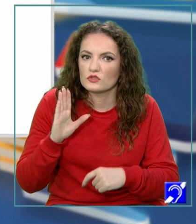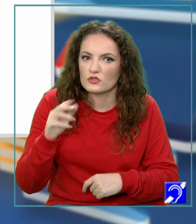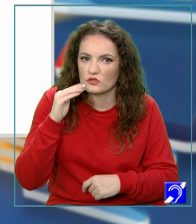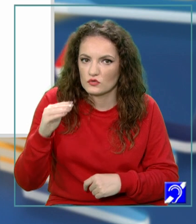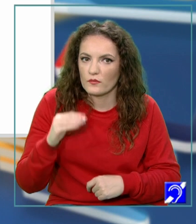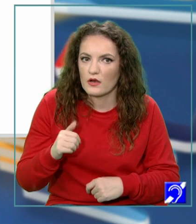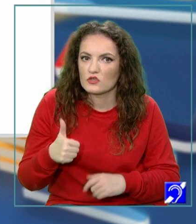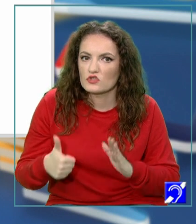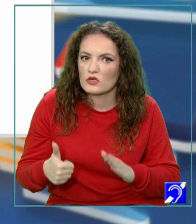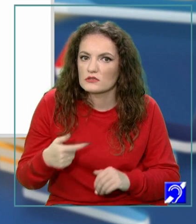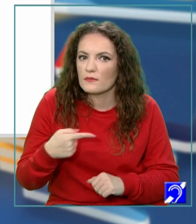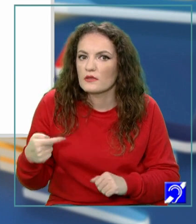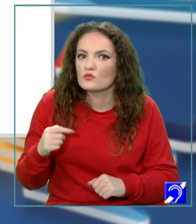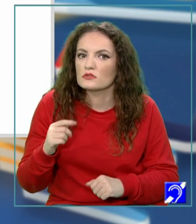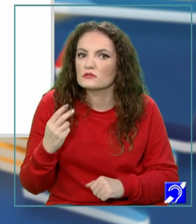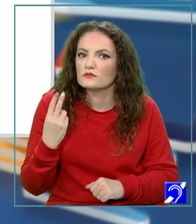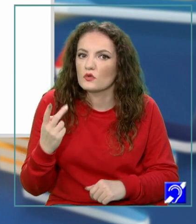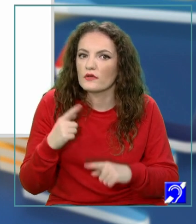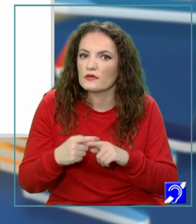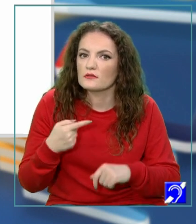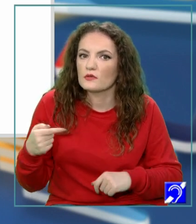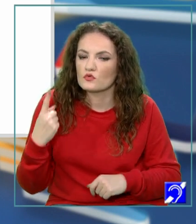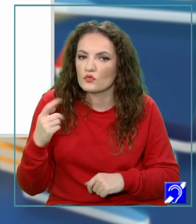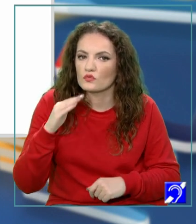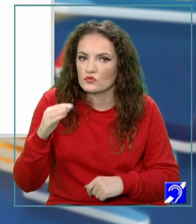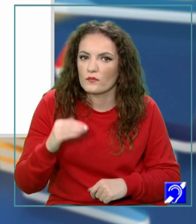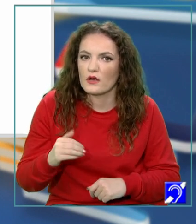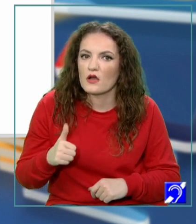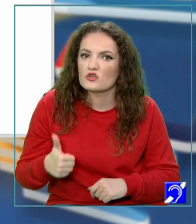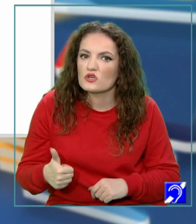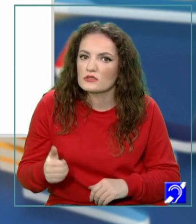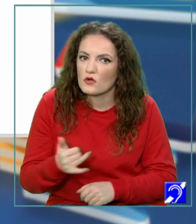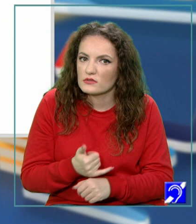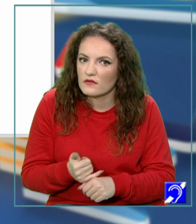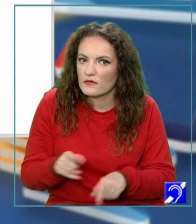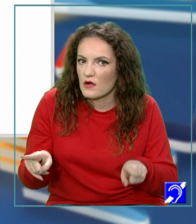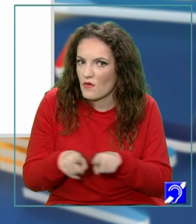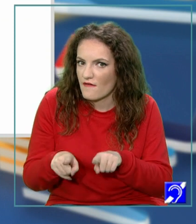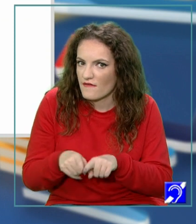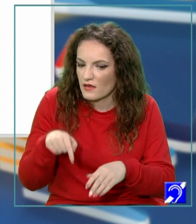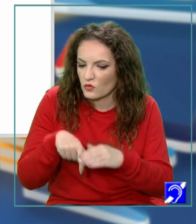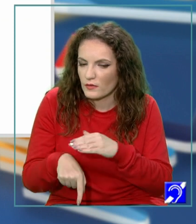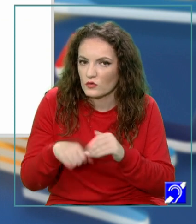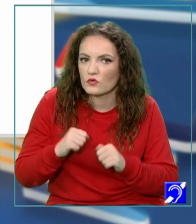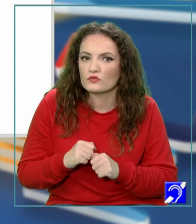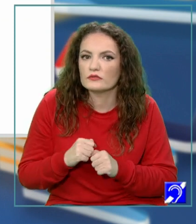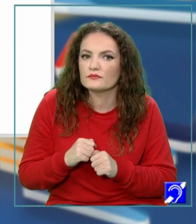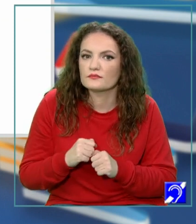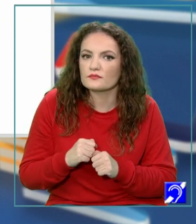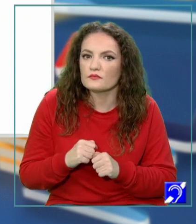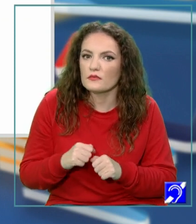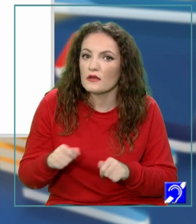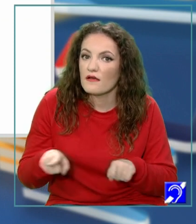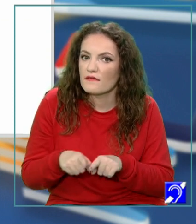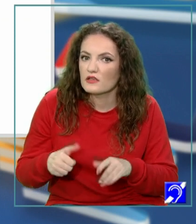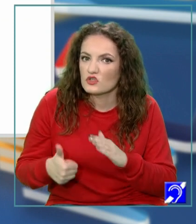6 minus fracția 2x minus 1 supra 6. Observăm că cele două fracții au același numitor. Voi scrie numitorul comun 6 și